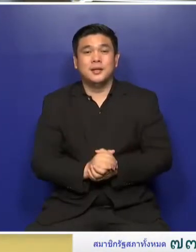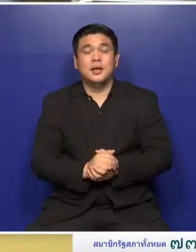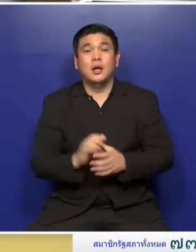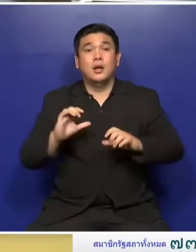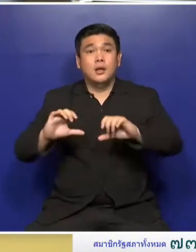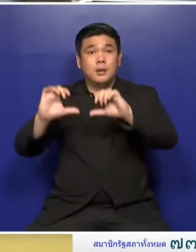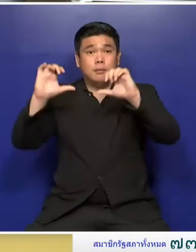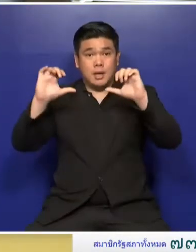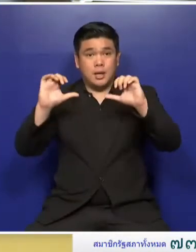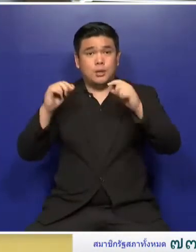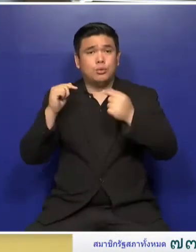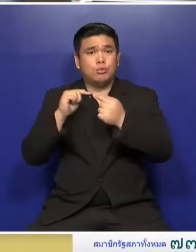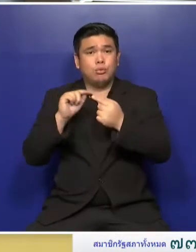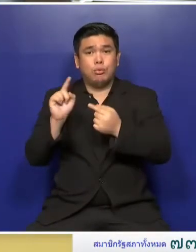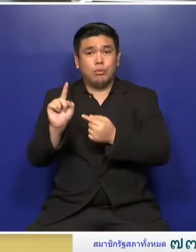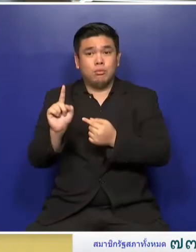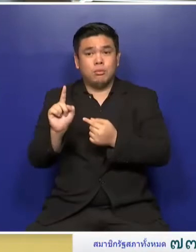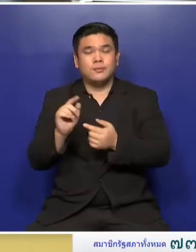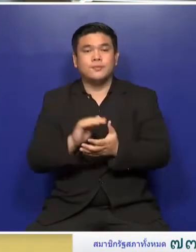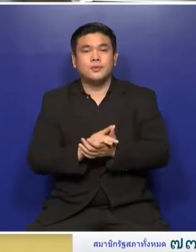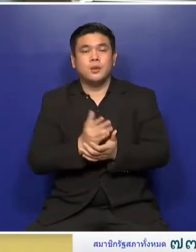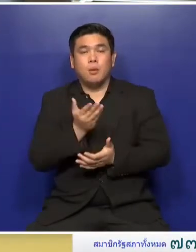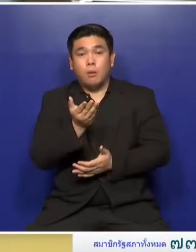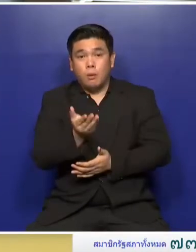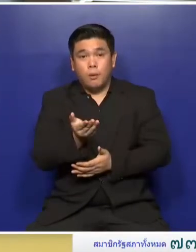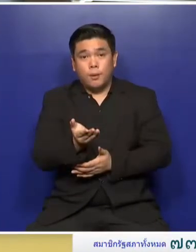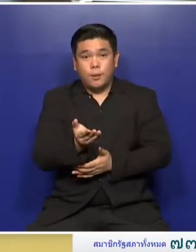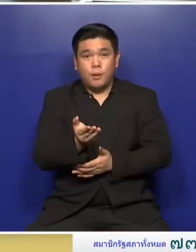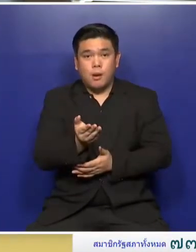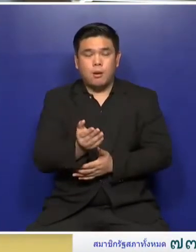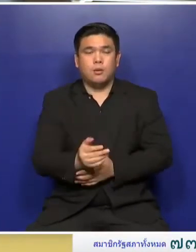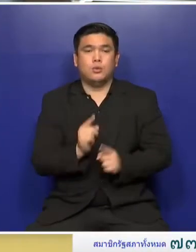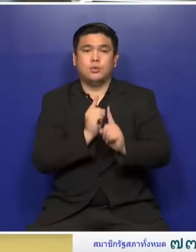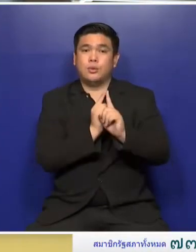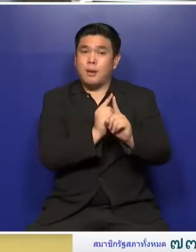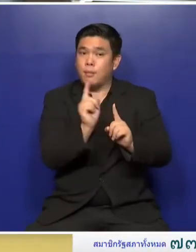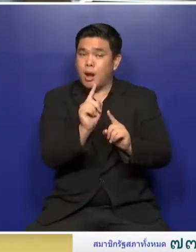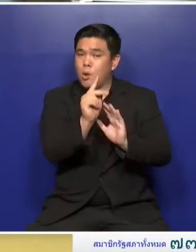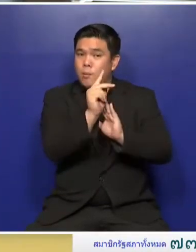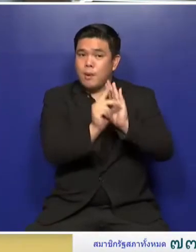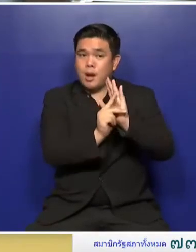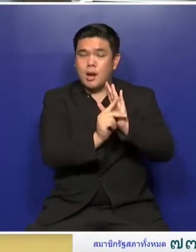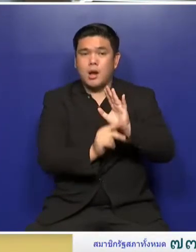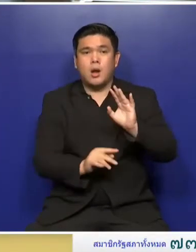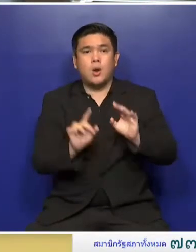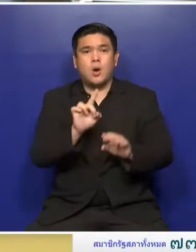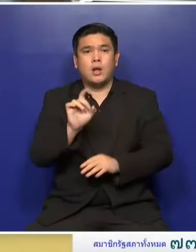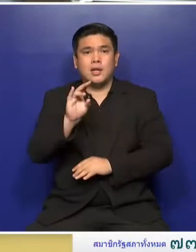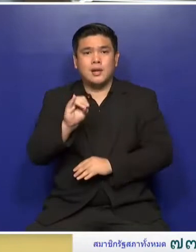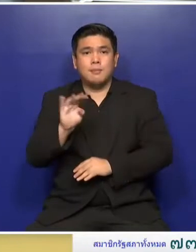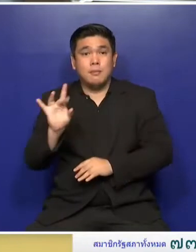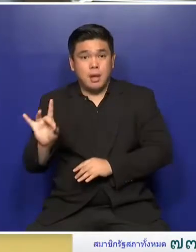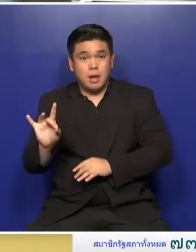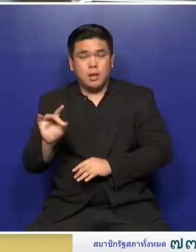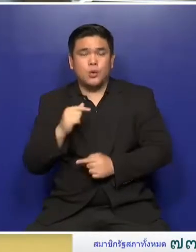ฐบาลได้ขอตามมาตรา 178 ของรัฐมนูลเพื่อให